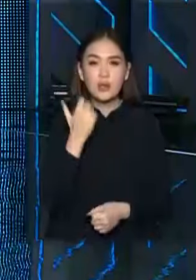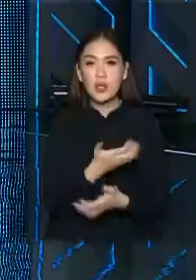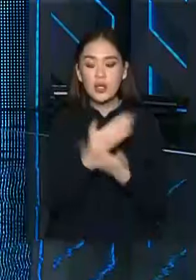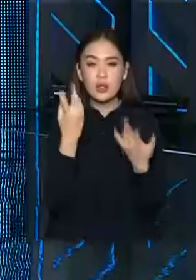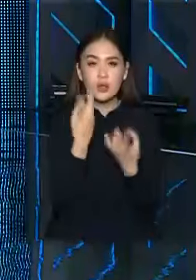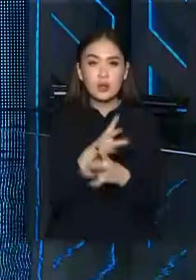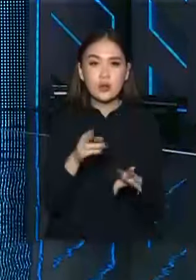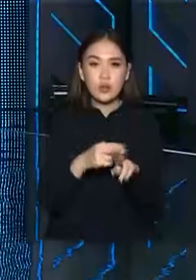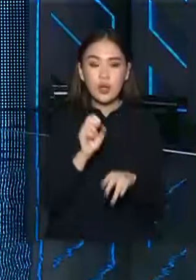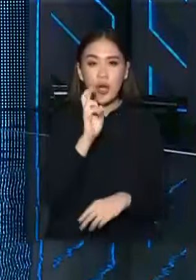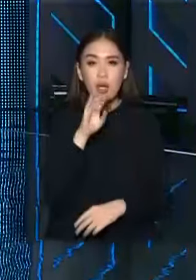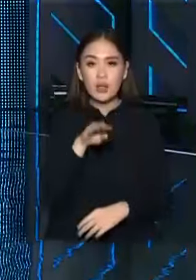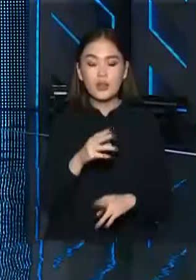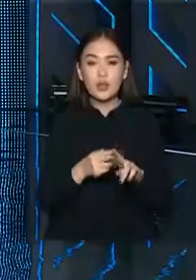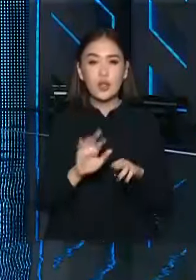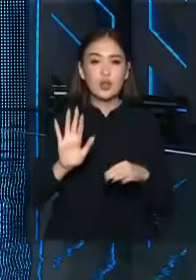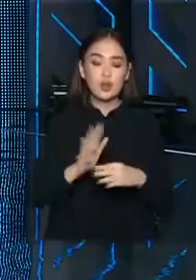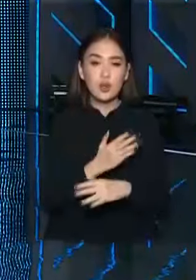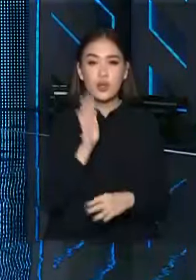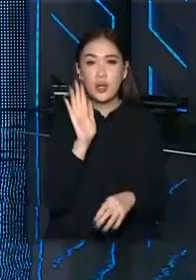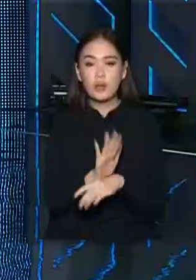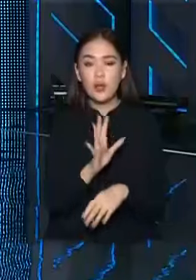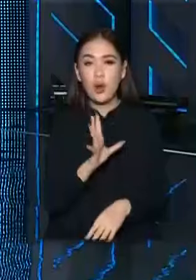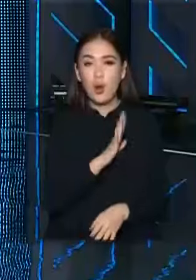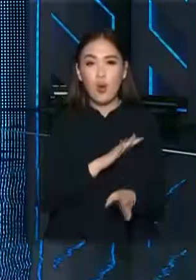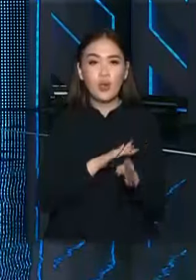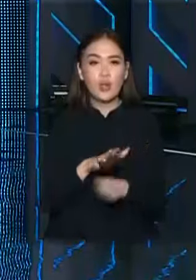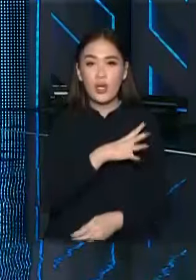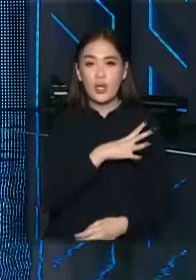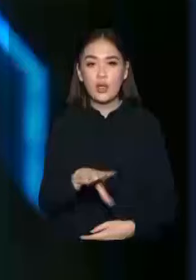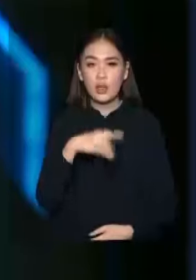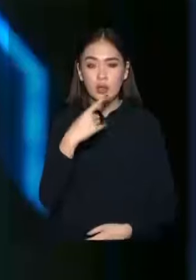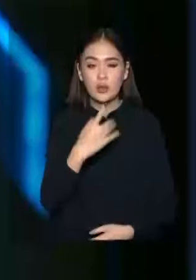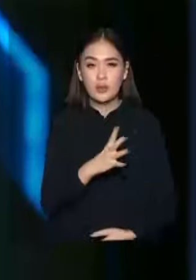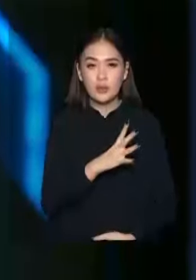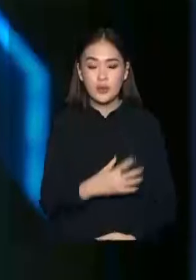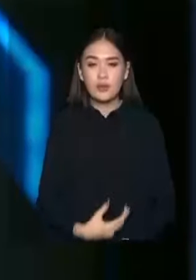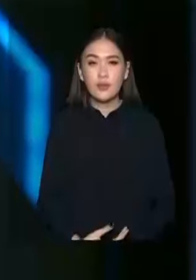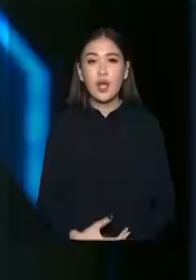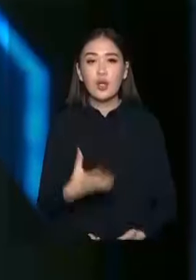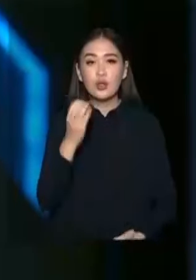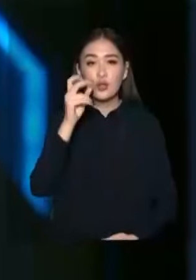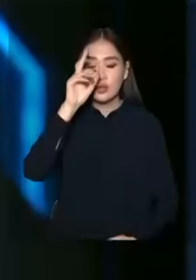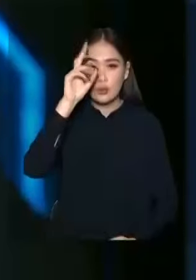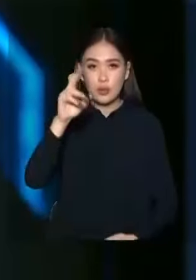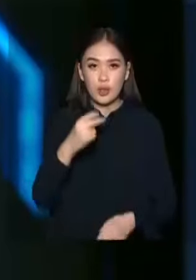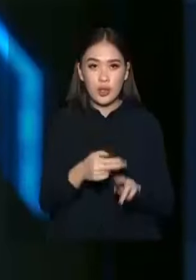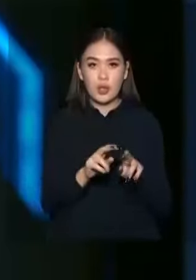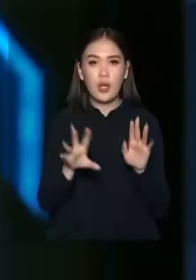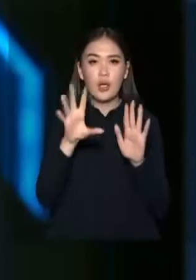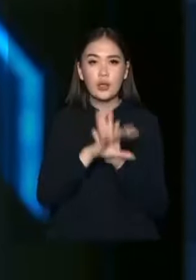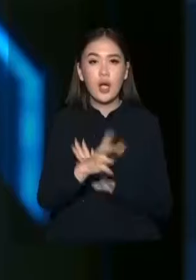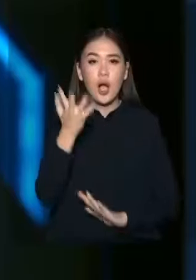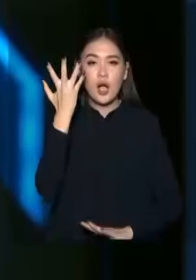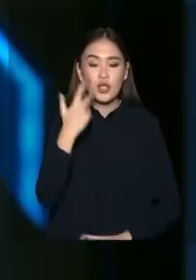жоқ нормативтік актілерді жою бойынша тапсырмалар орындалмағанын сынға алды. Сонымен үкімет осы құраммен